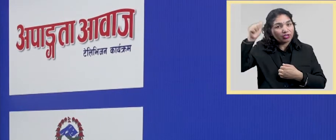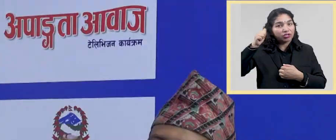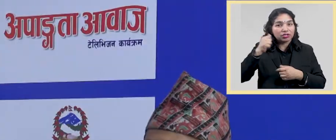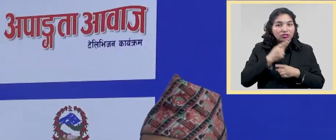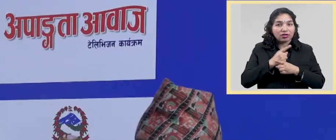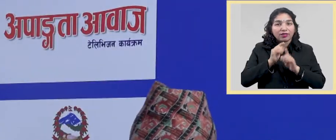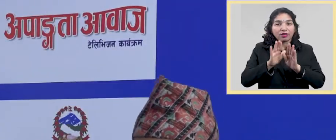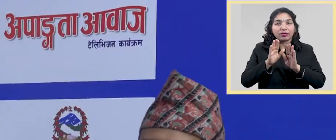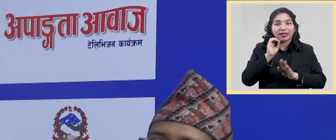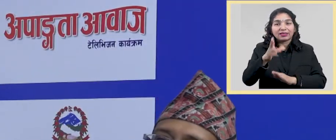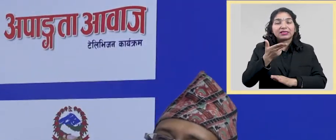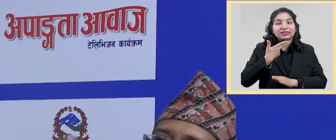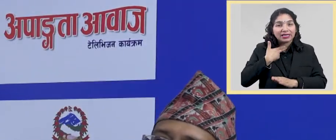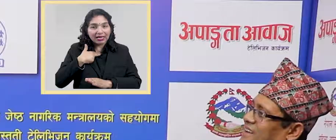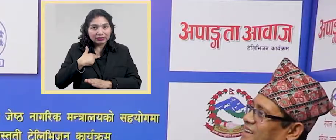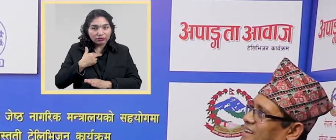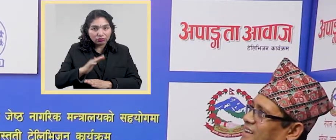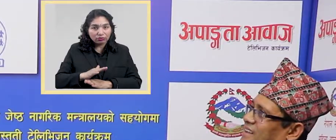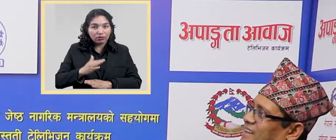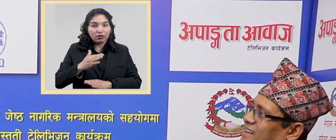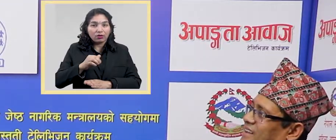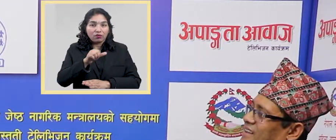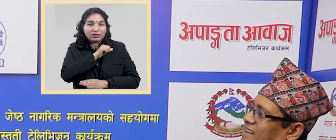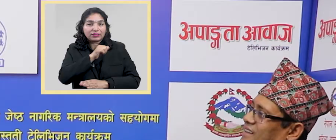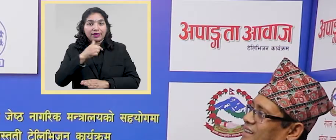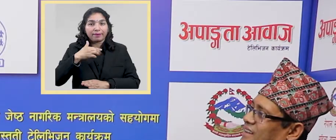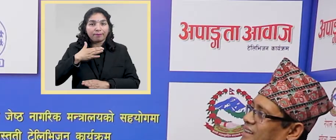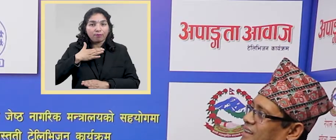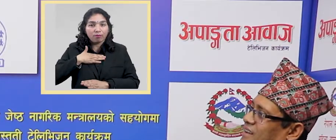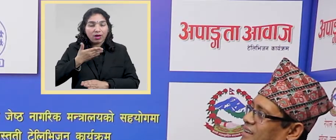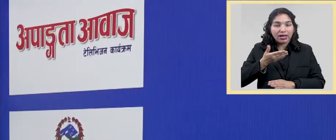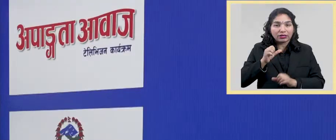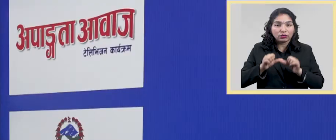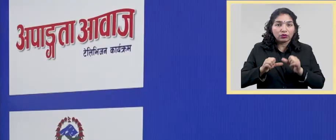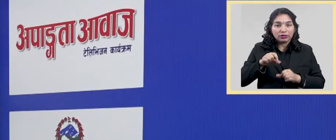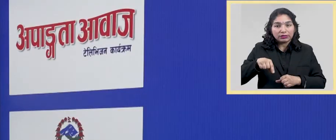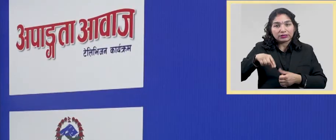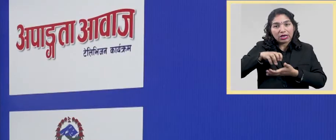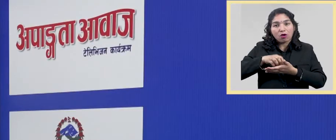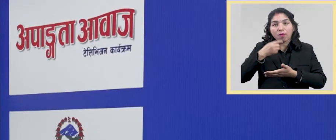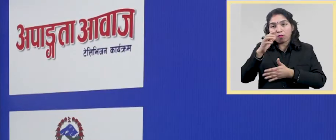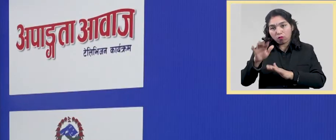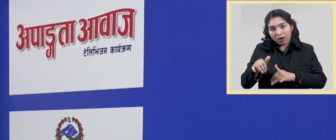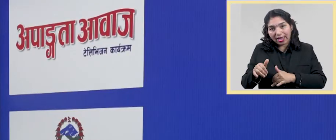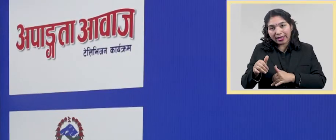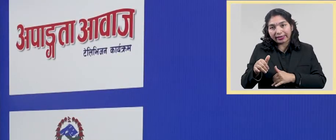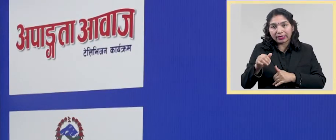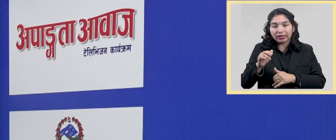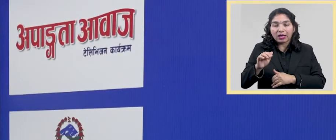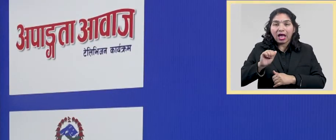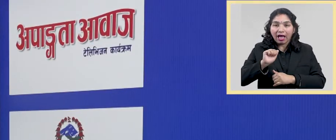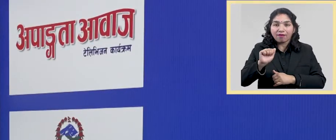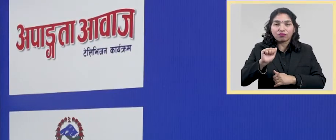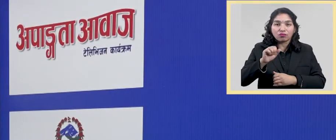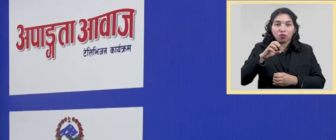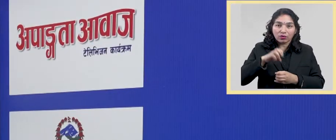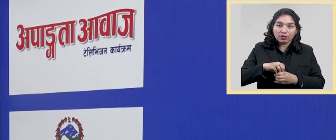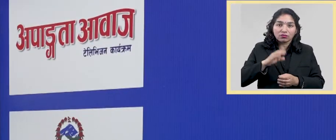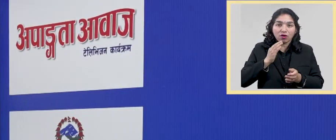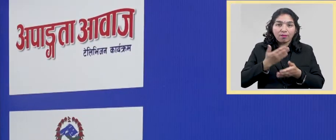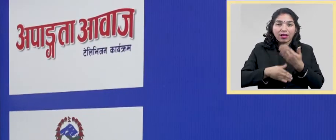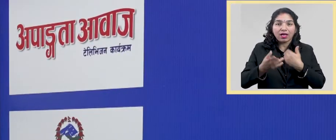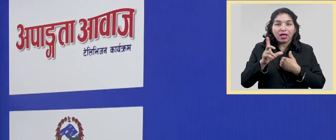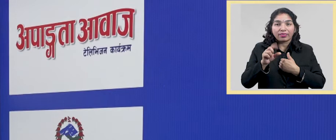हाम्रो जगदीश सरलाई म धन्यवाद दिन चाहन्छु। उहाँले चाहिँ मलाई जुन एउटा स्टुडियोमा बोलाएर यो किसिमको आफ्नो चाहिँ